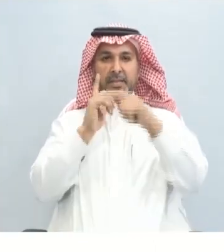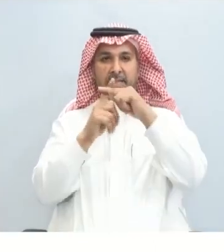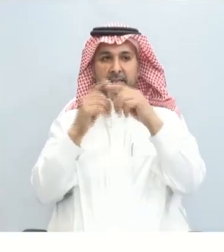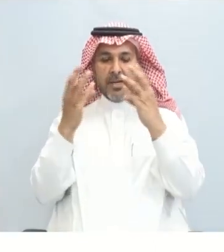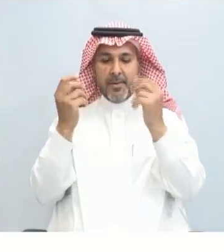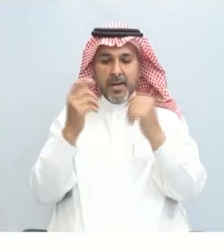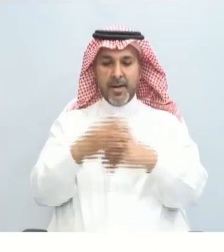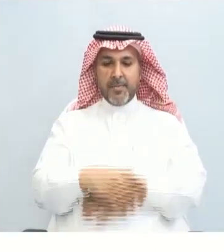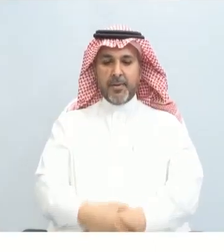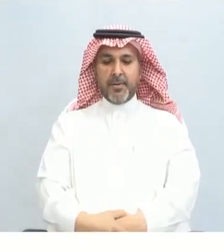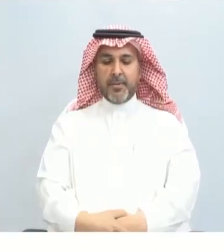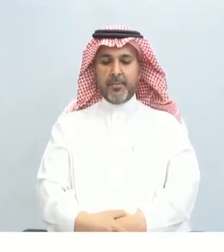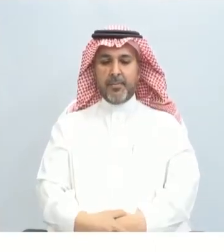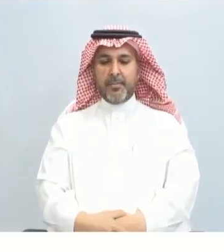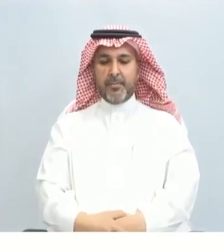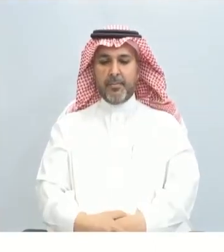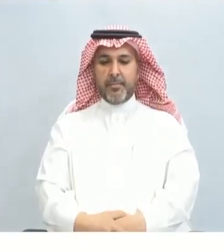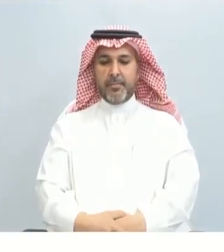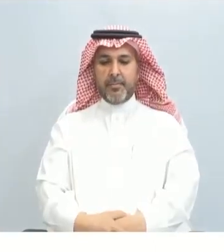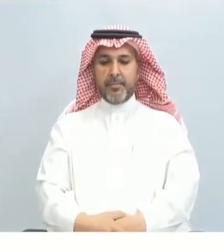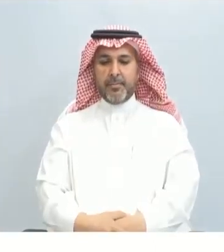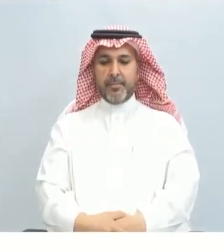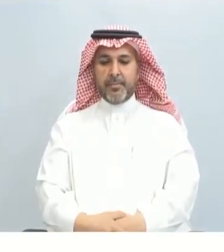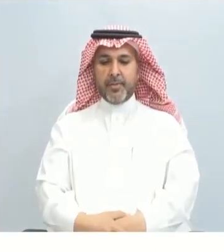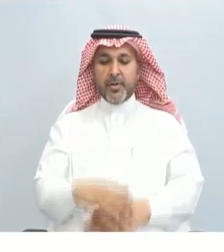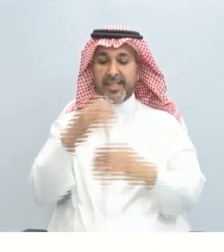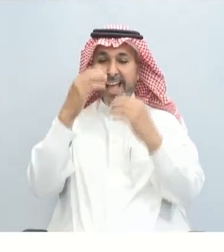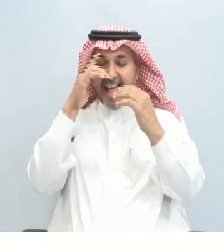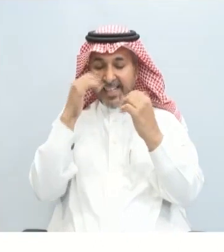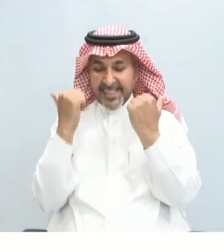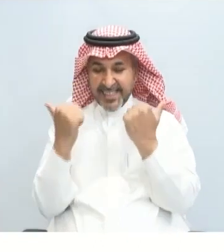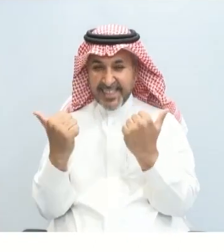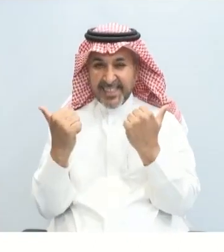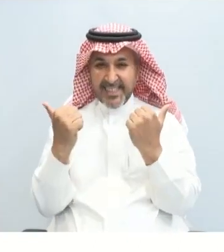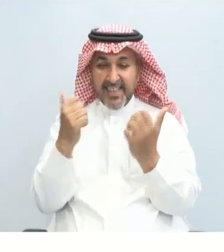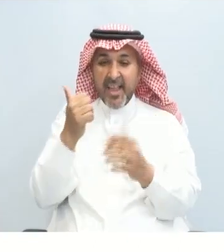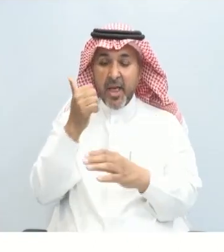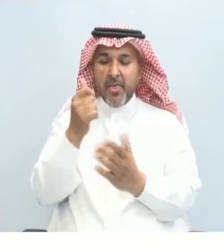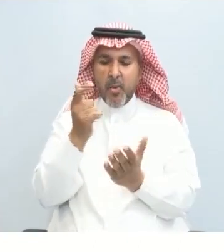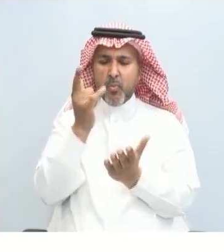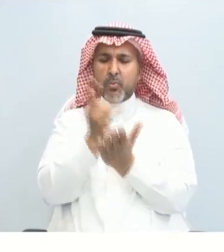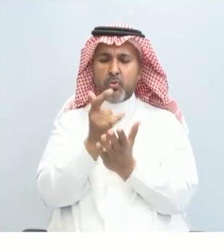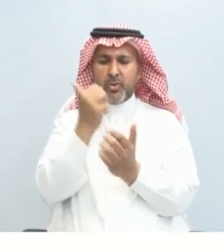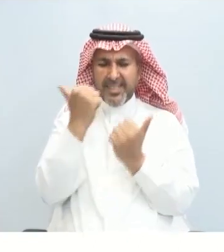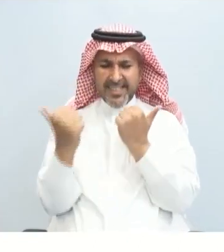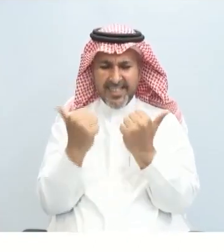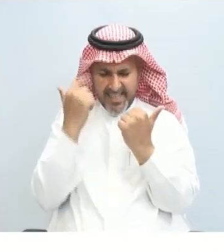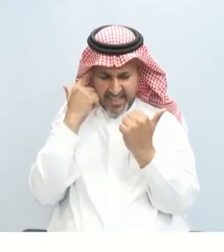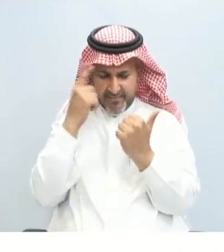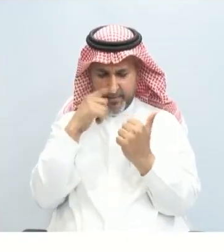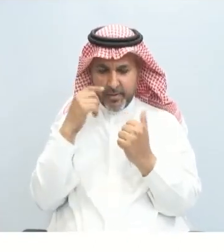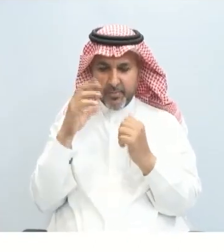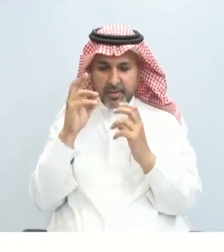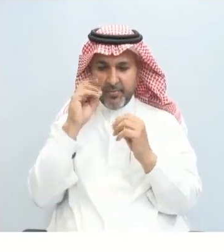للصوره المختصره ابى اخذ انا لوغاريتم الاساس 6 ل اكس في اكس زائدا 5 يعني شوفوا